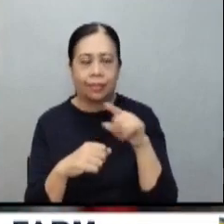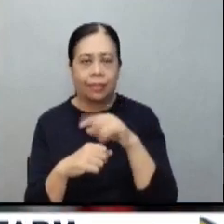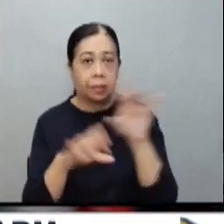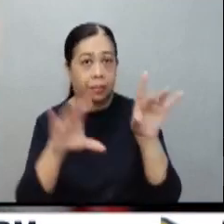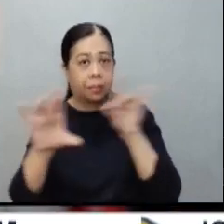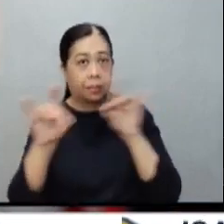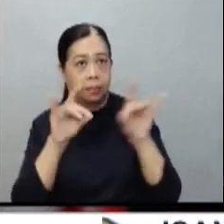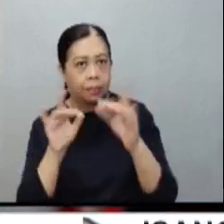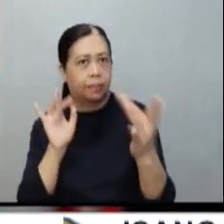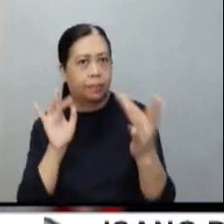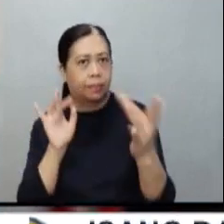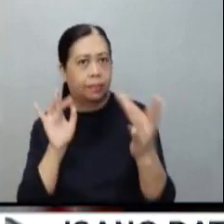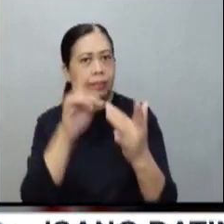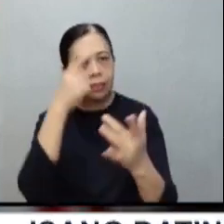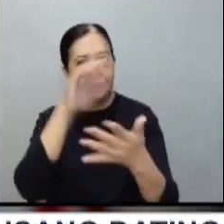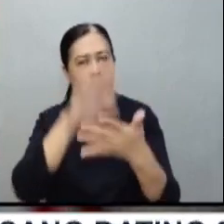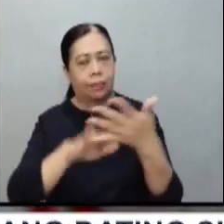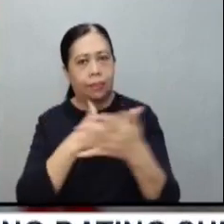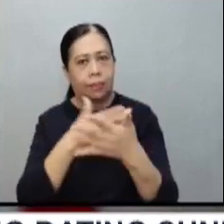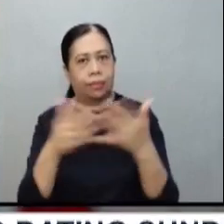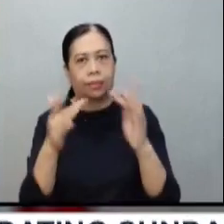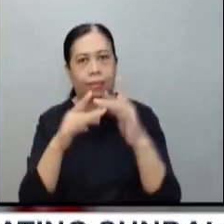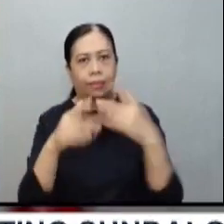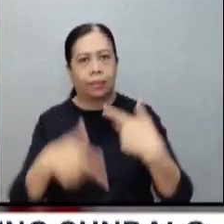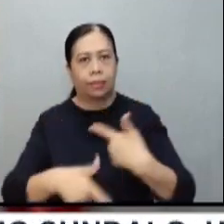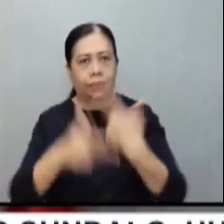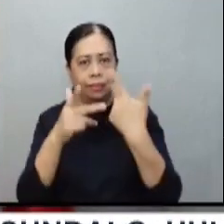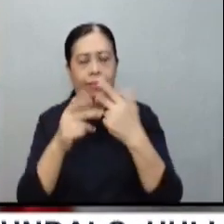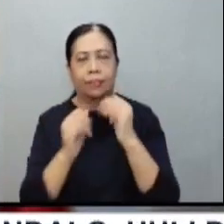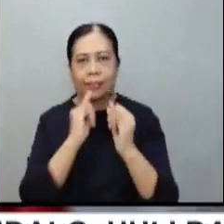para sa schedule ng online video interview.